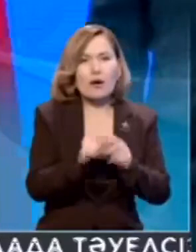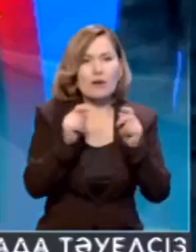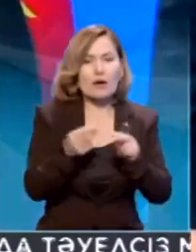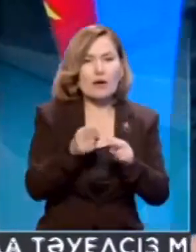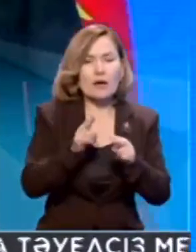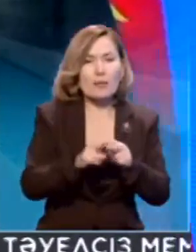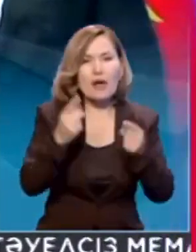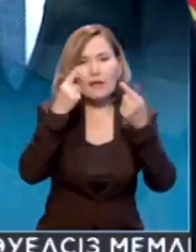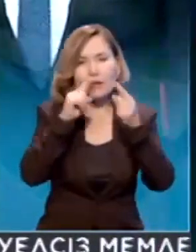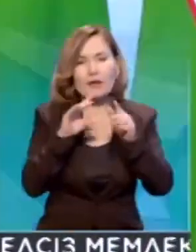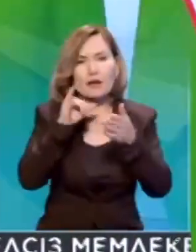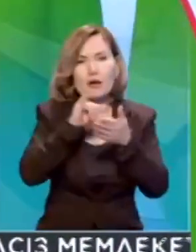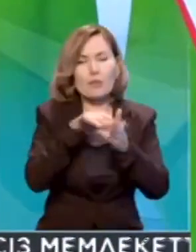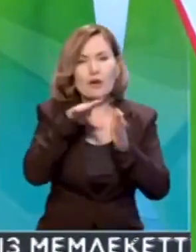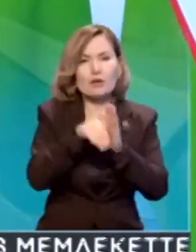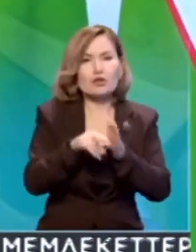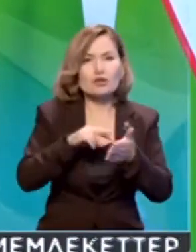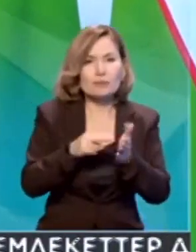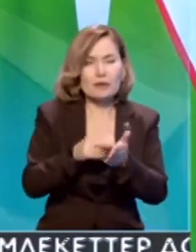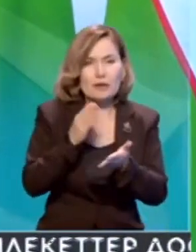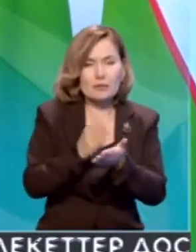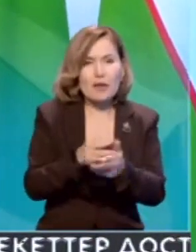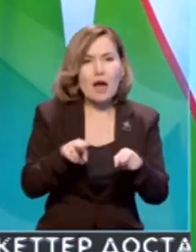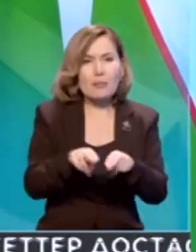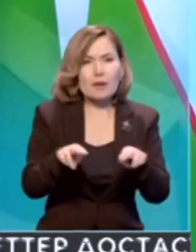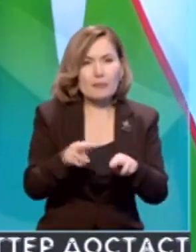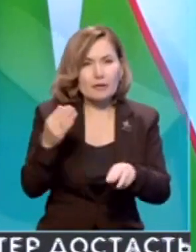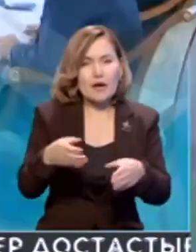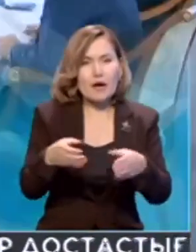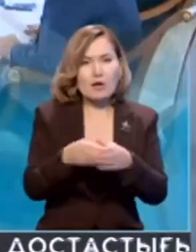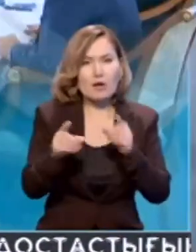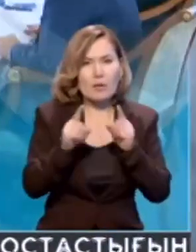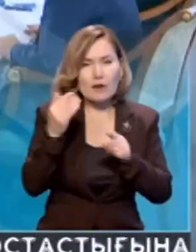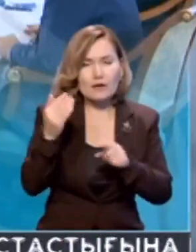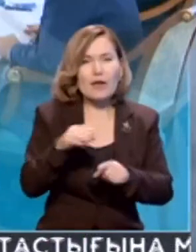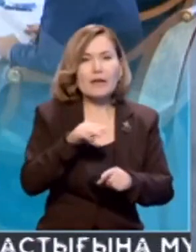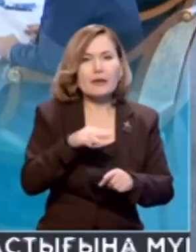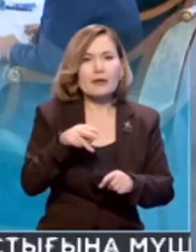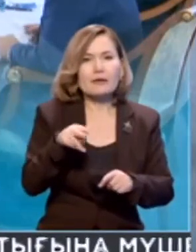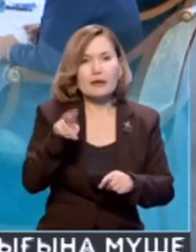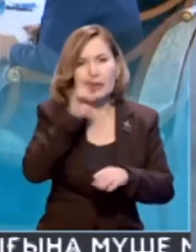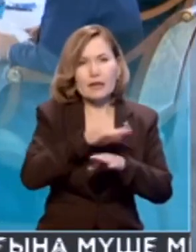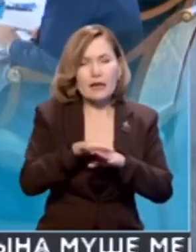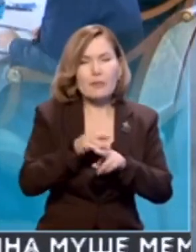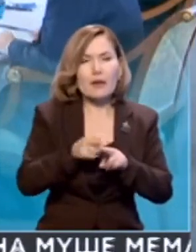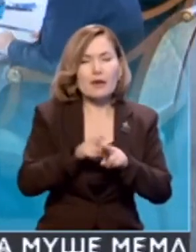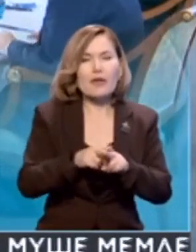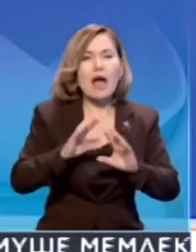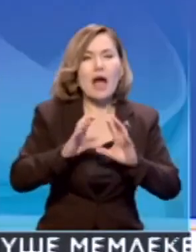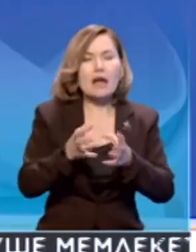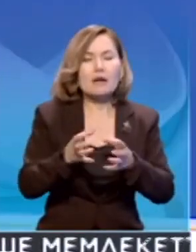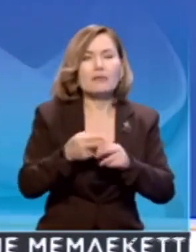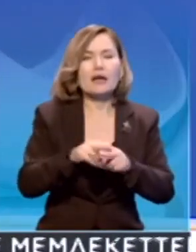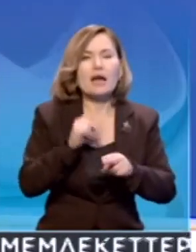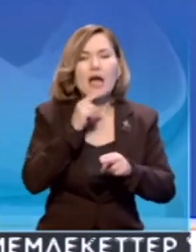циферных технологий инг зуд парламента алихансмаилов кенийс уотерсенда тамада гильдирным экономика